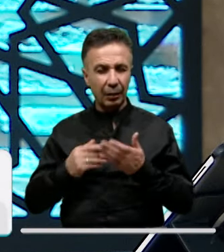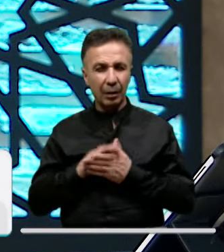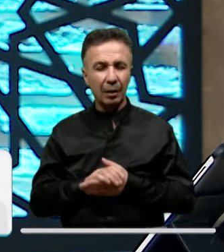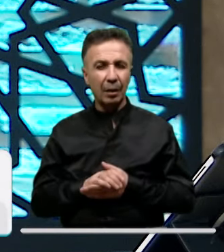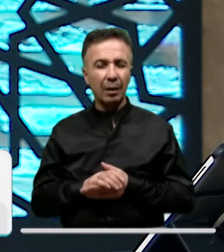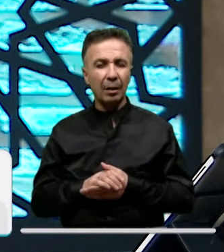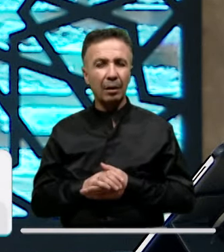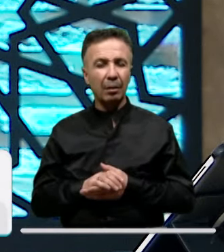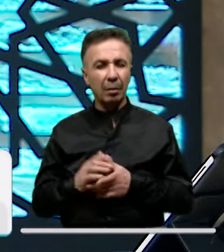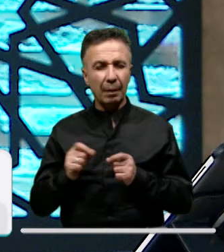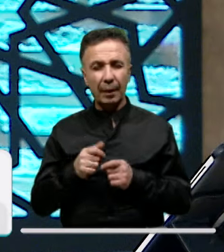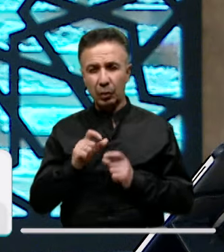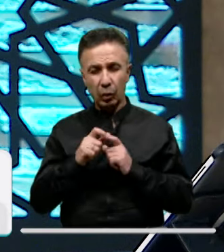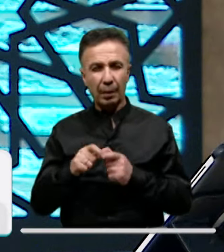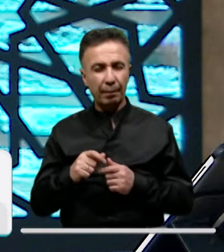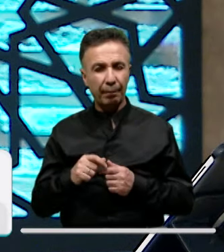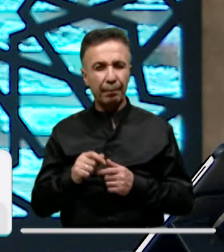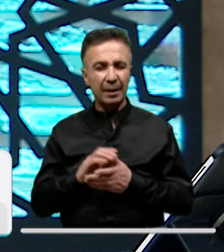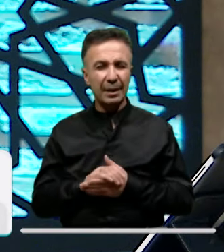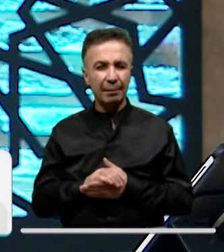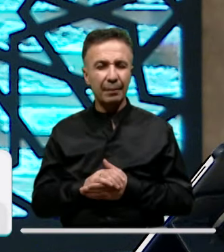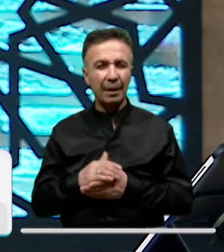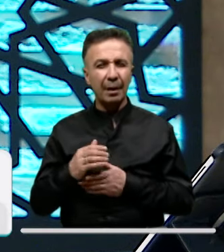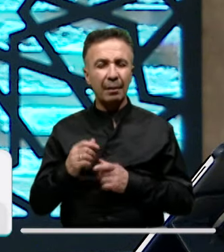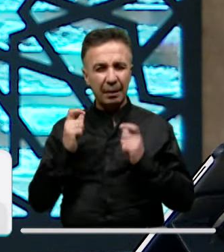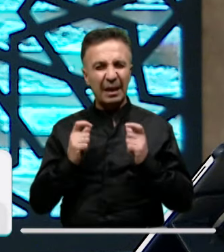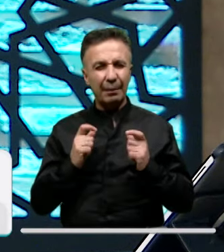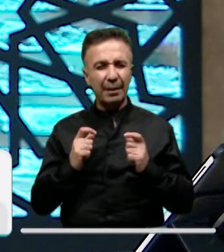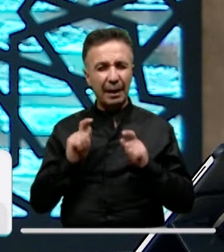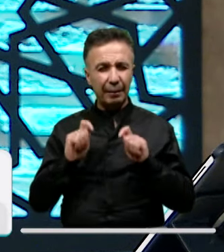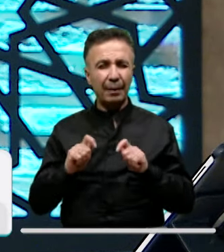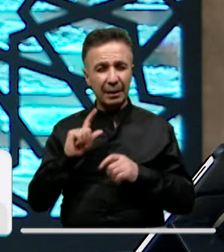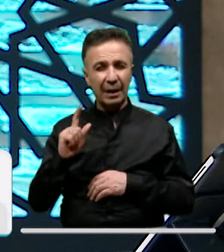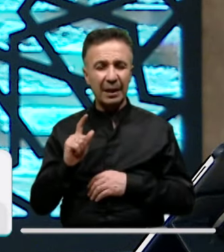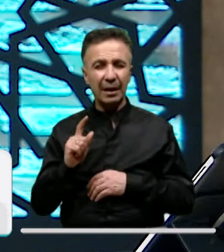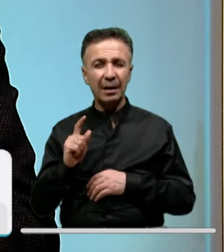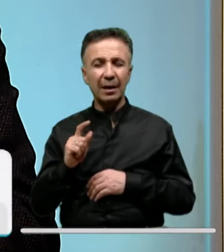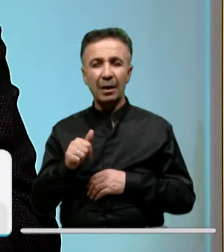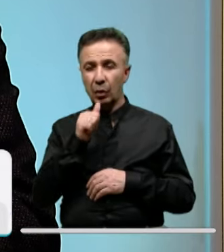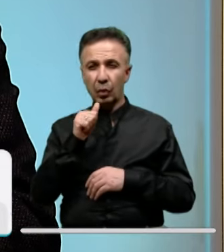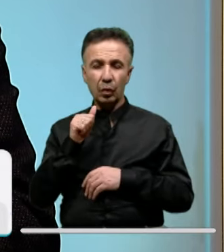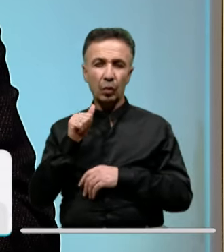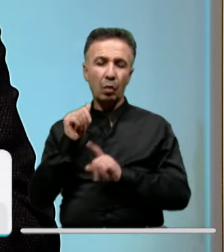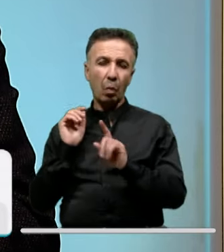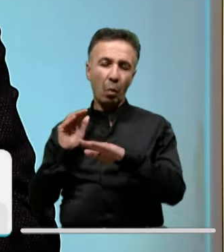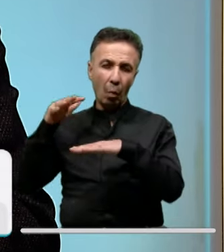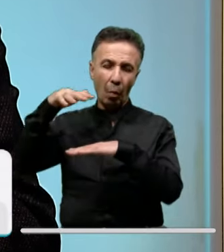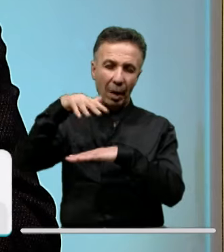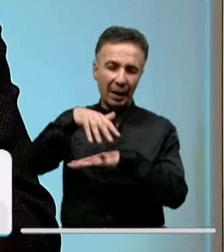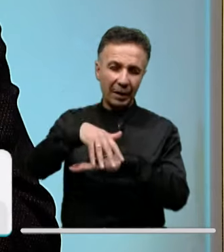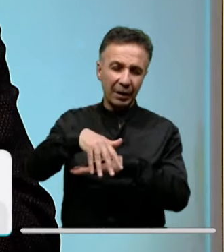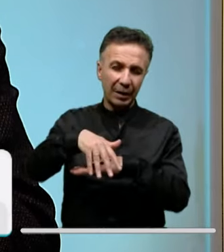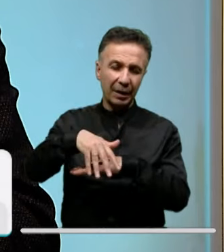ki muhterem hocam bizim ilimizde yapılması planlanan bir baraj var ve bu yapılması planlanan baraj kapsamında